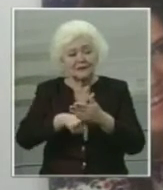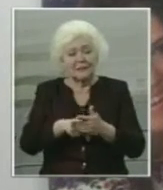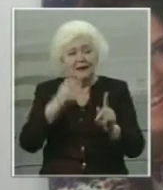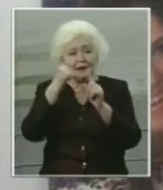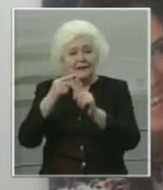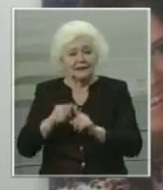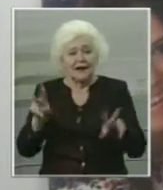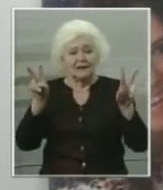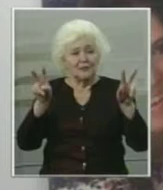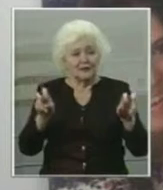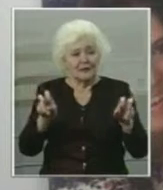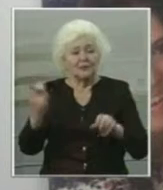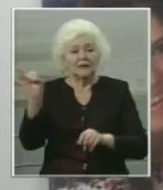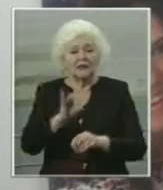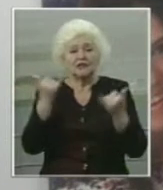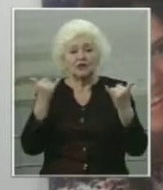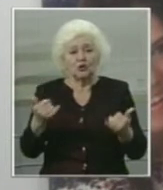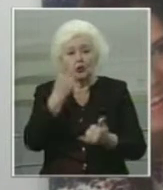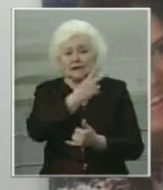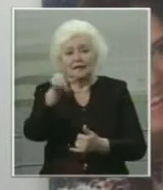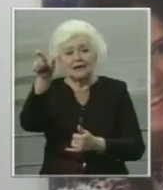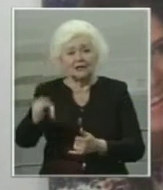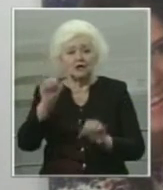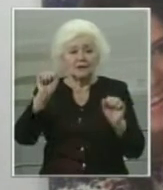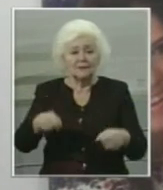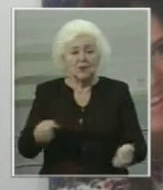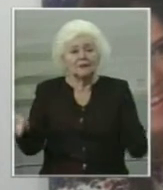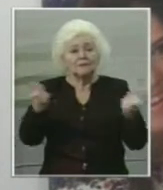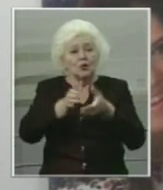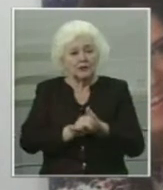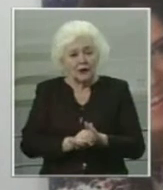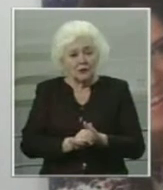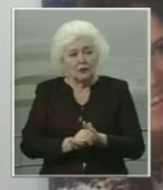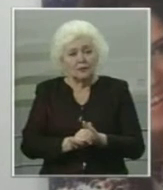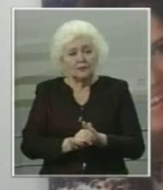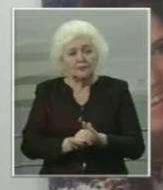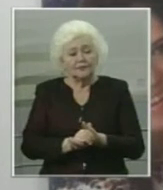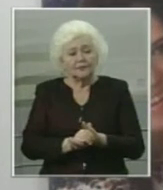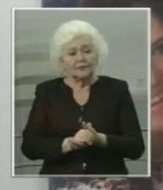знаками, символами. І от сьогодні глядачі зможуть познайомитися з